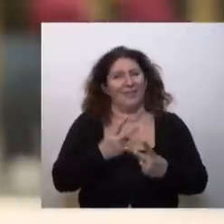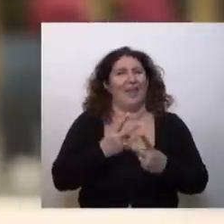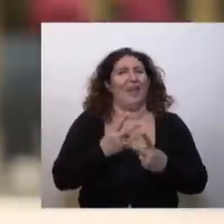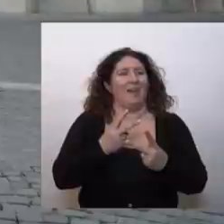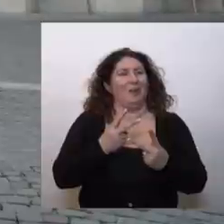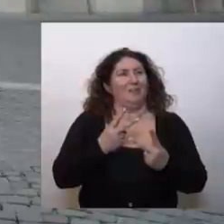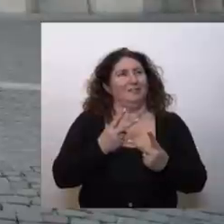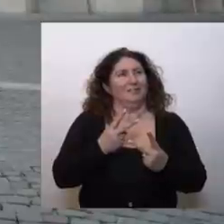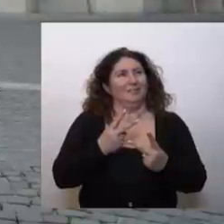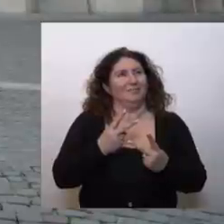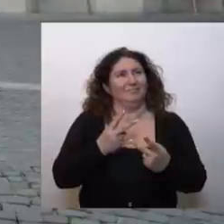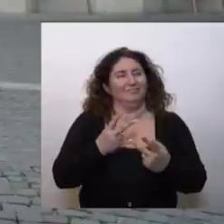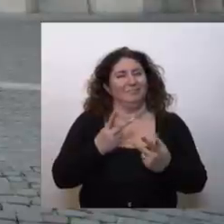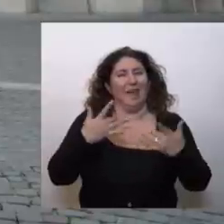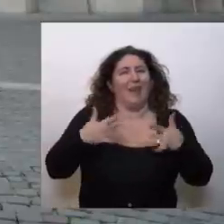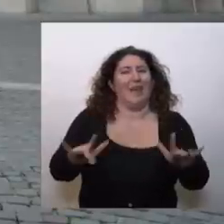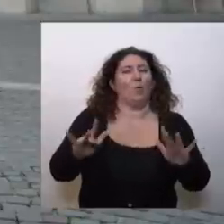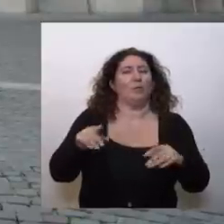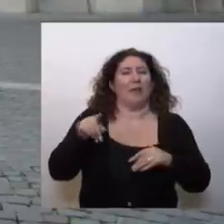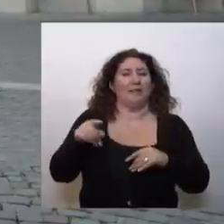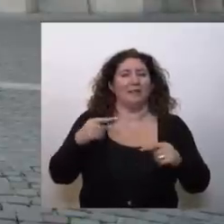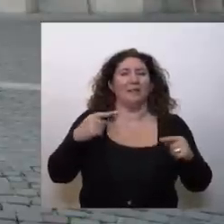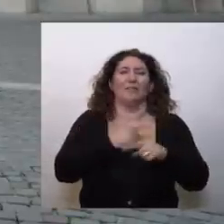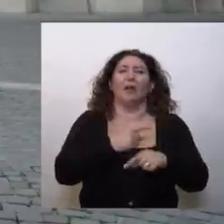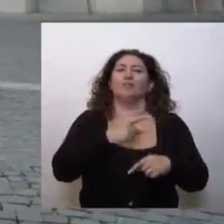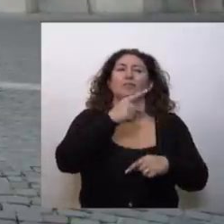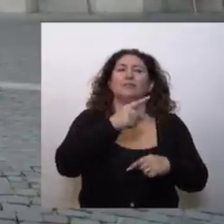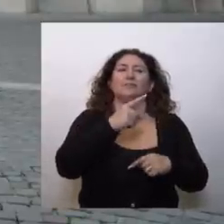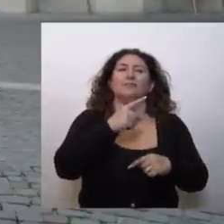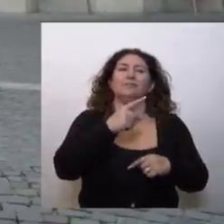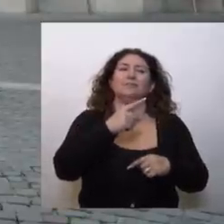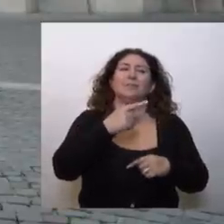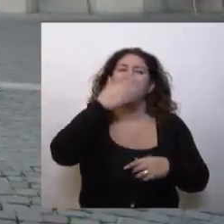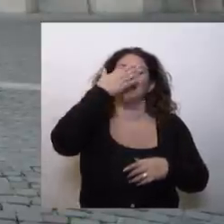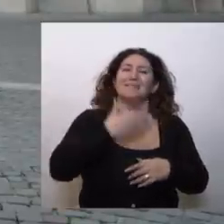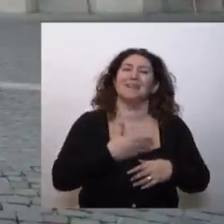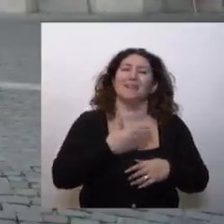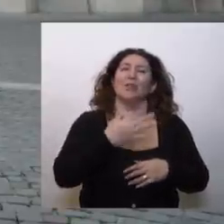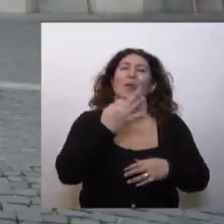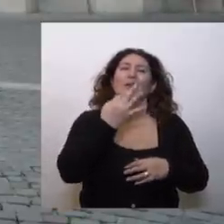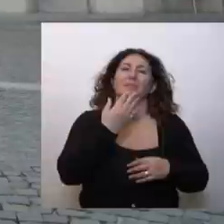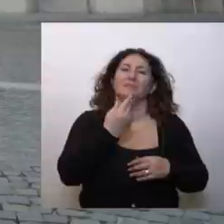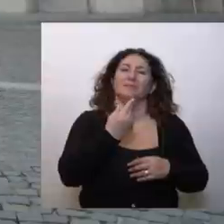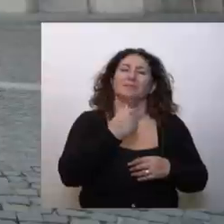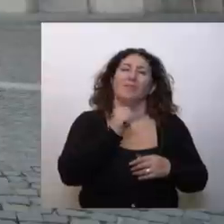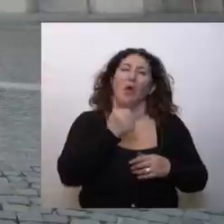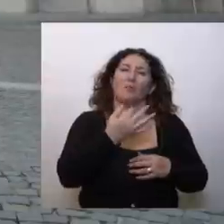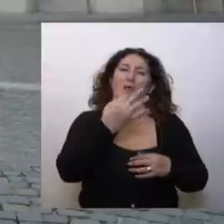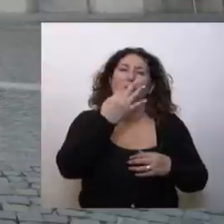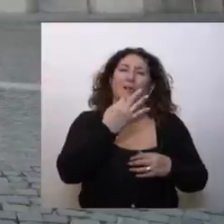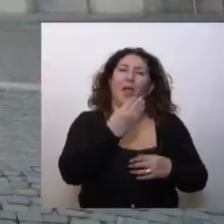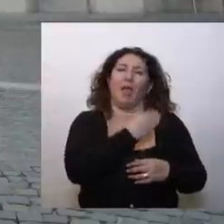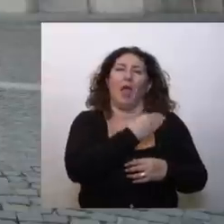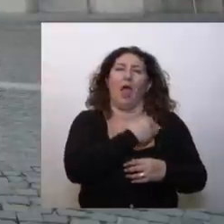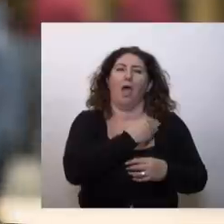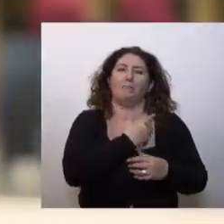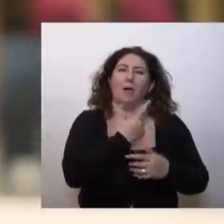neutralità. Ecco, invece la sindone chiama ad un coinvolgimento, ad un'implicazione. Potremmo dire